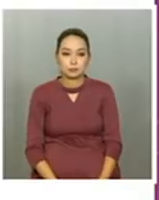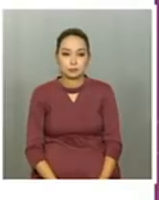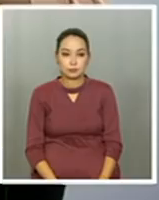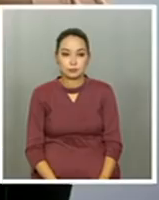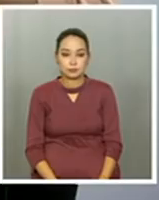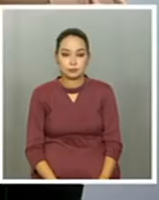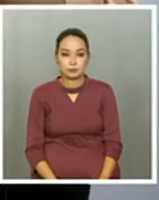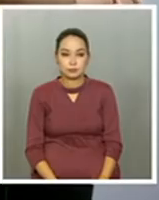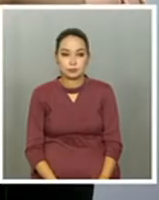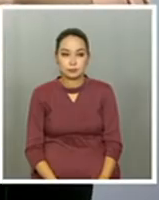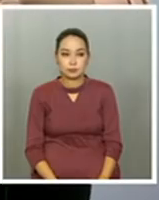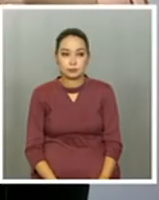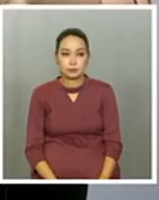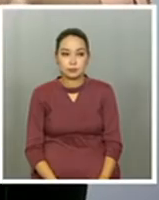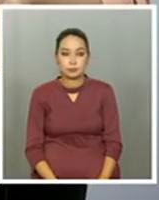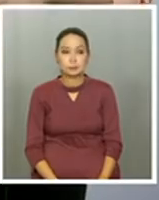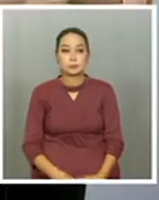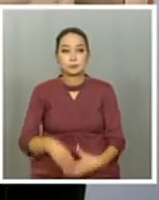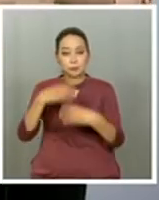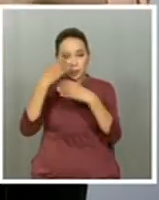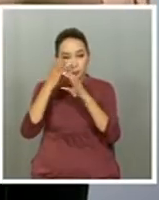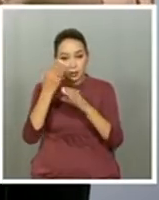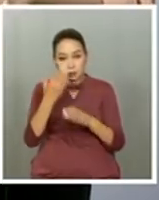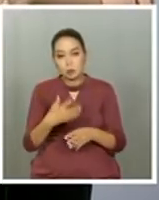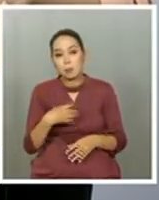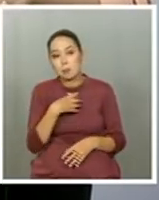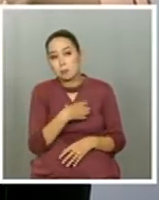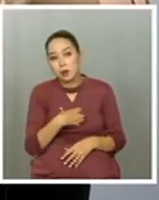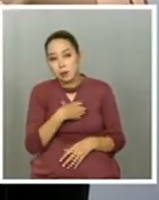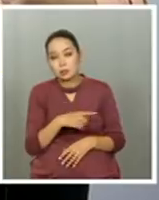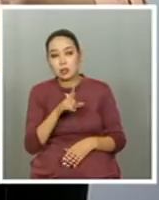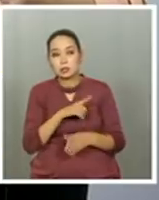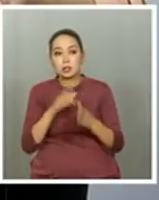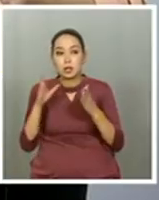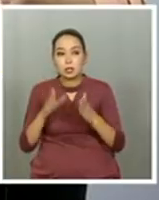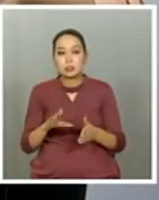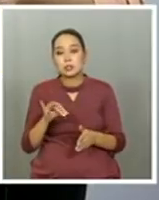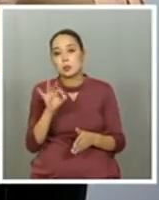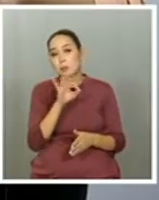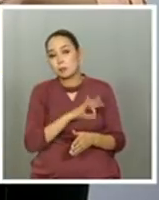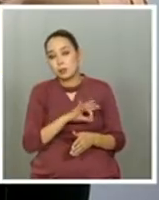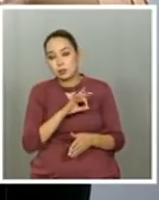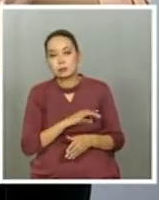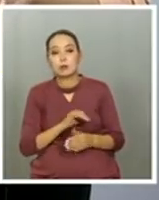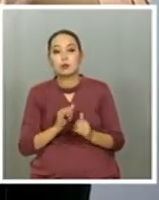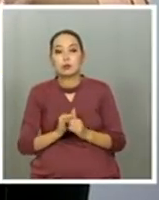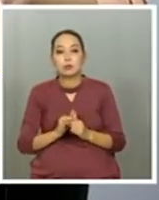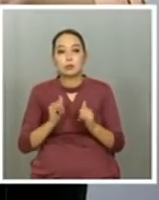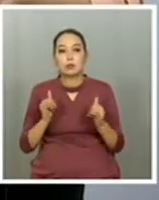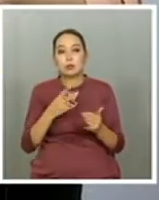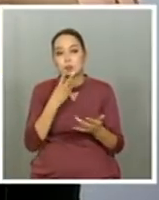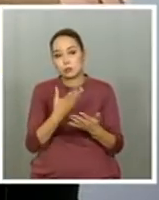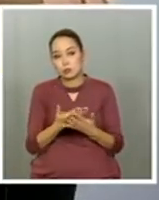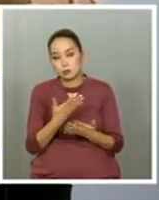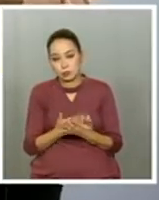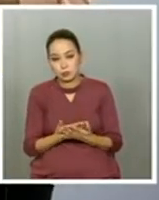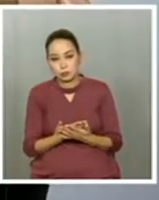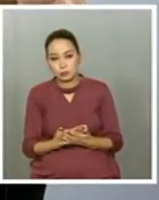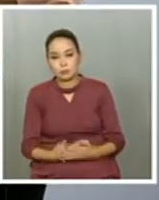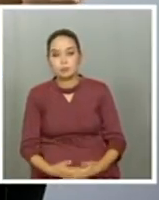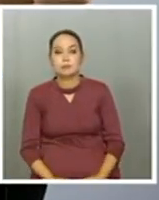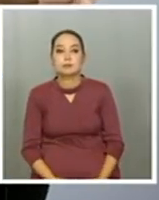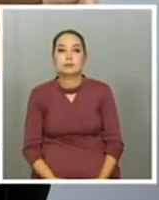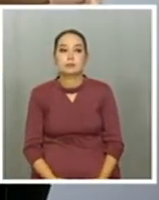аламыз. Микроскоптың маңызды сипаттамасының тағы бір көрсеткіші ол пайдалы ұлғайту